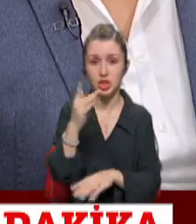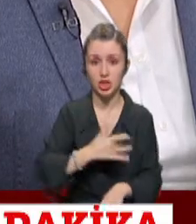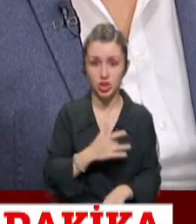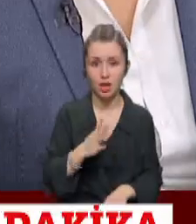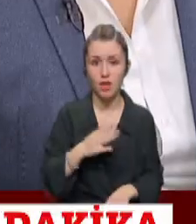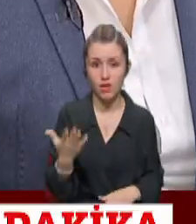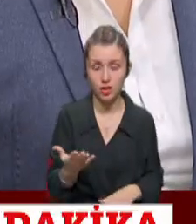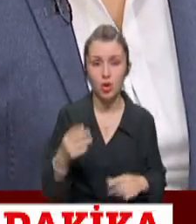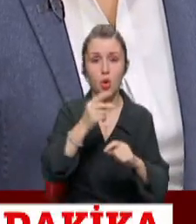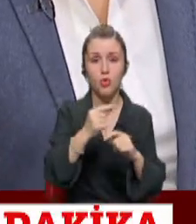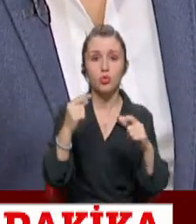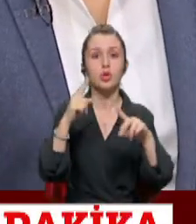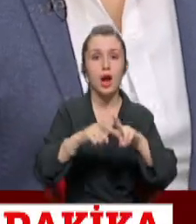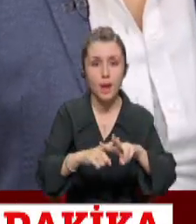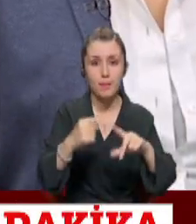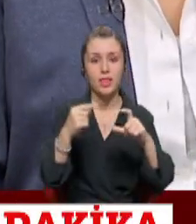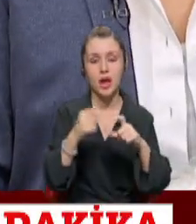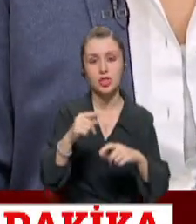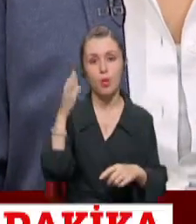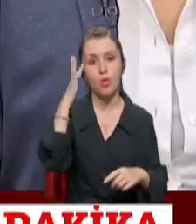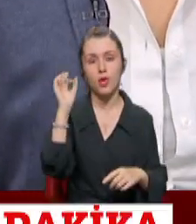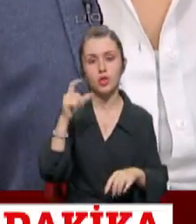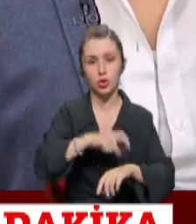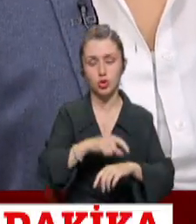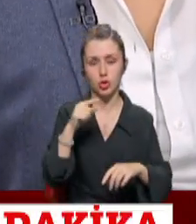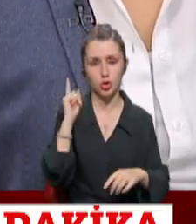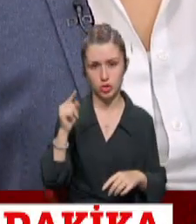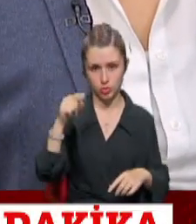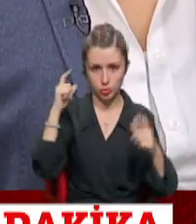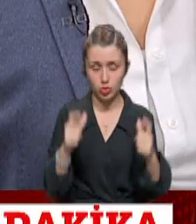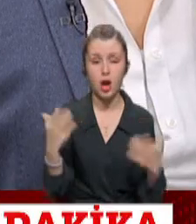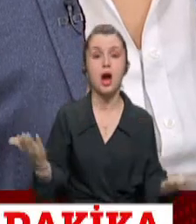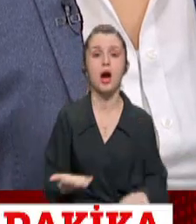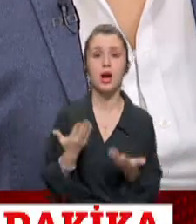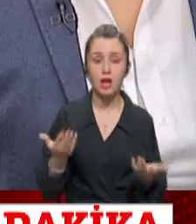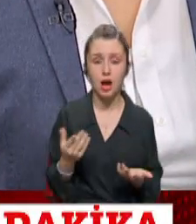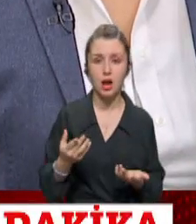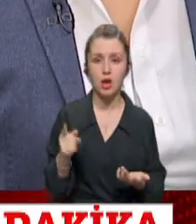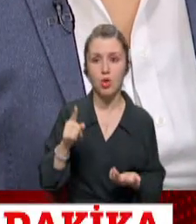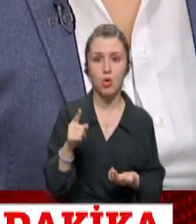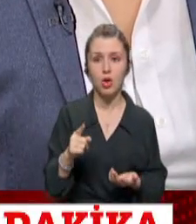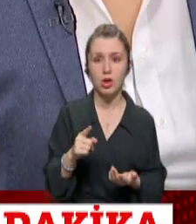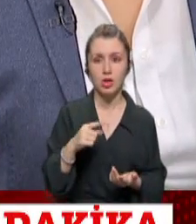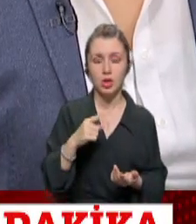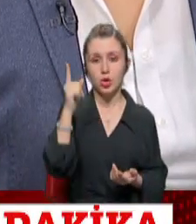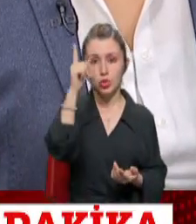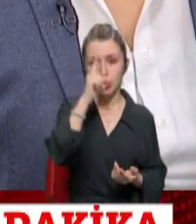var ya. Övgün Ahmet Ercan profesör doktor hocamız buradaydı. Hala